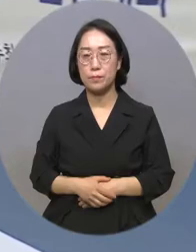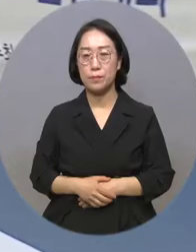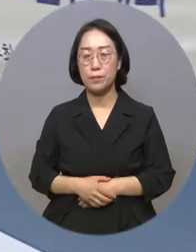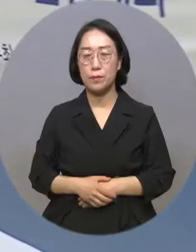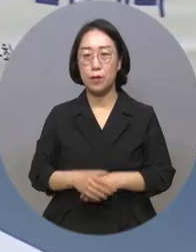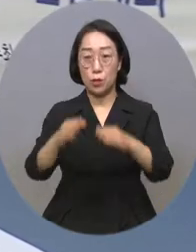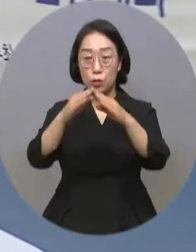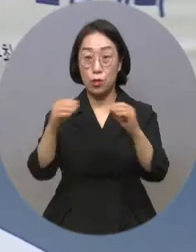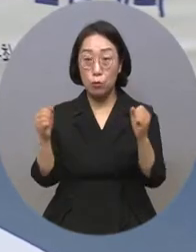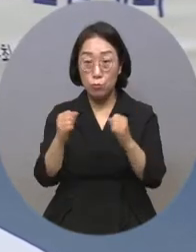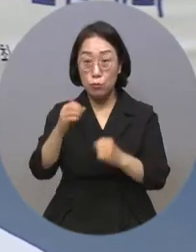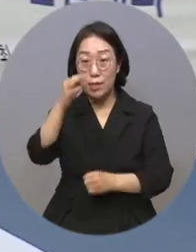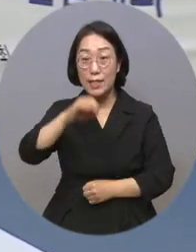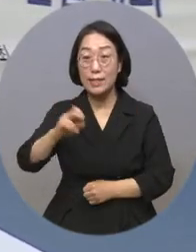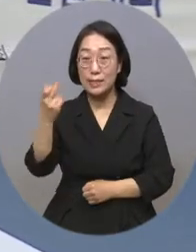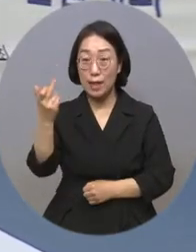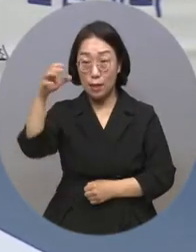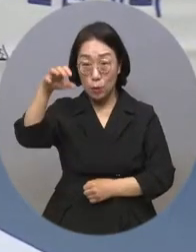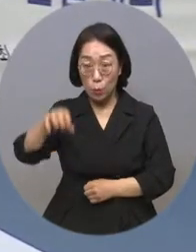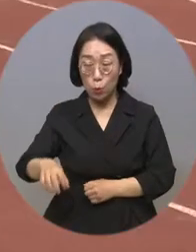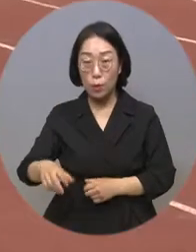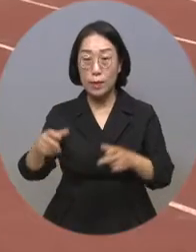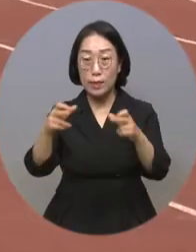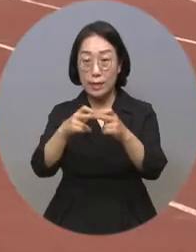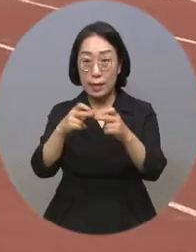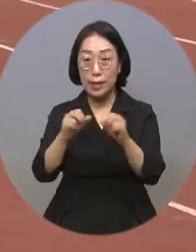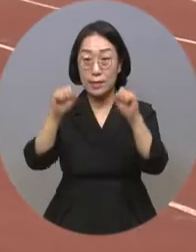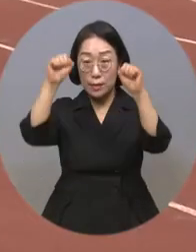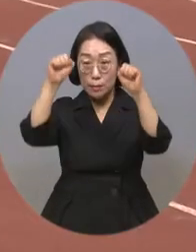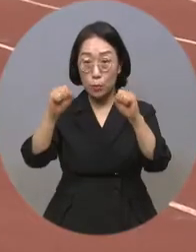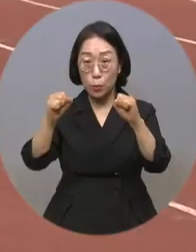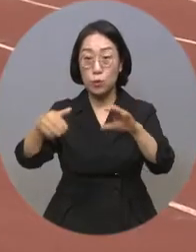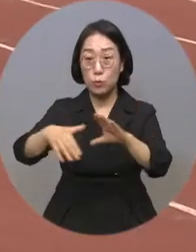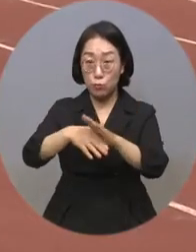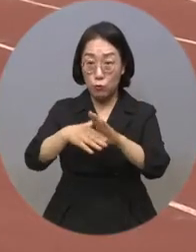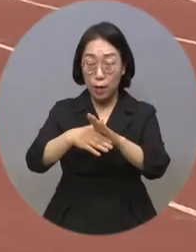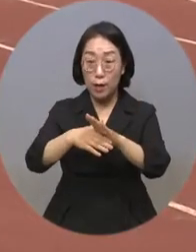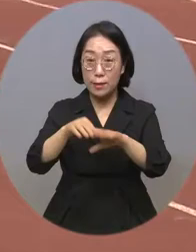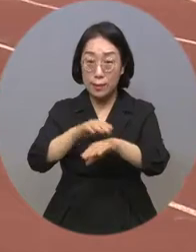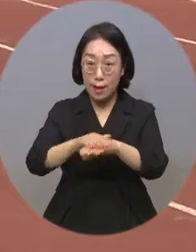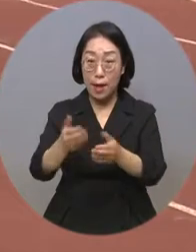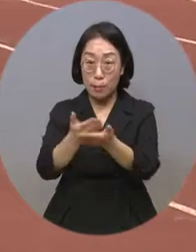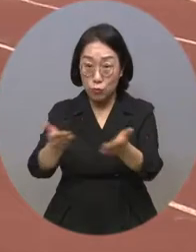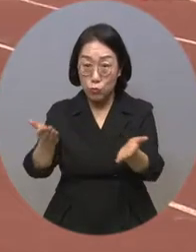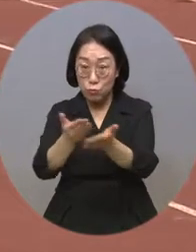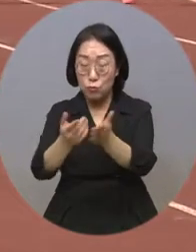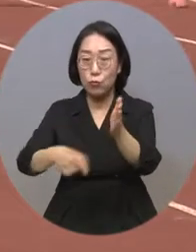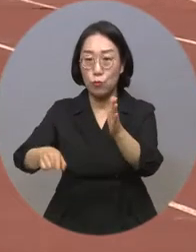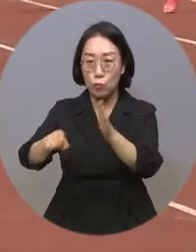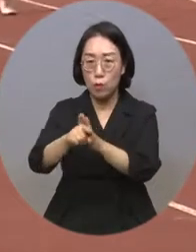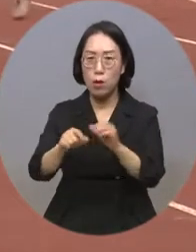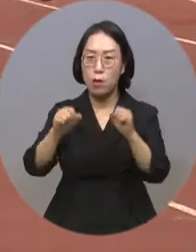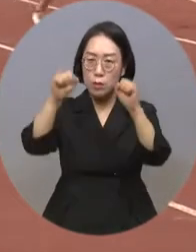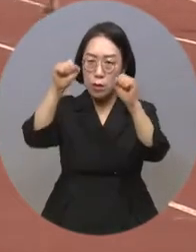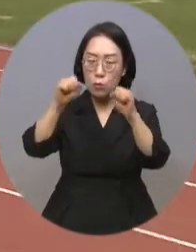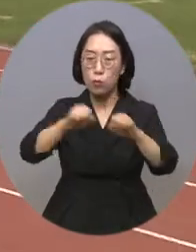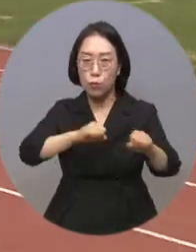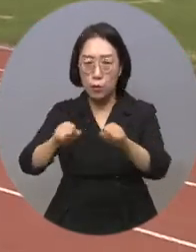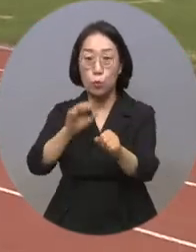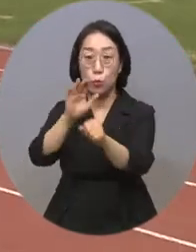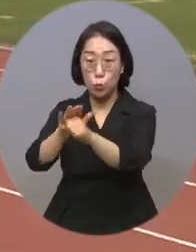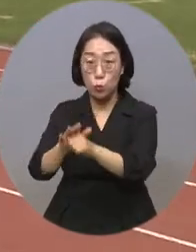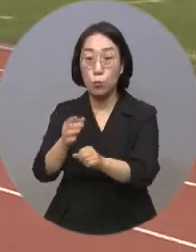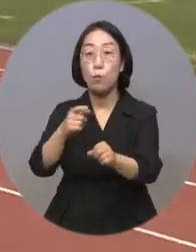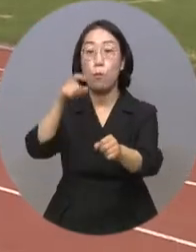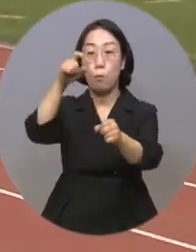전북 익산시에서는 장애인 스포츠 문화를 활성화하고 코로나19로 침체돼 있던 체육활동의 활력을 되찾기